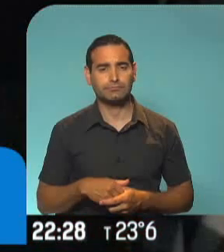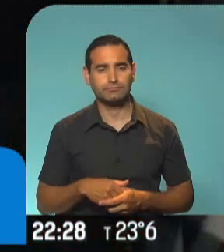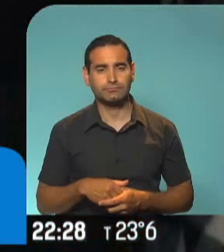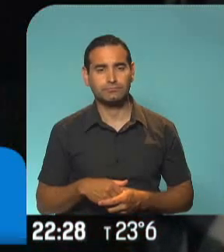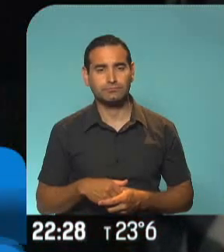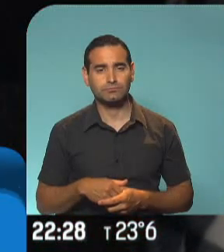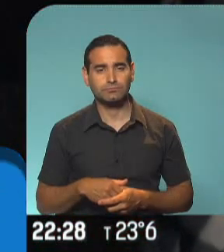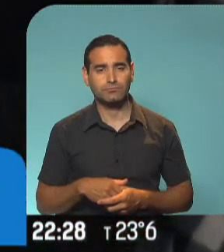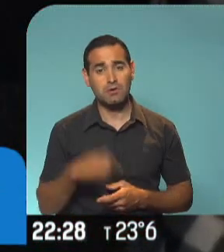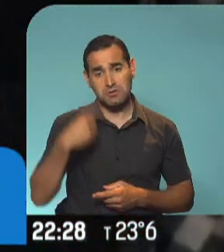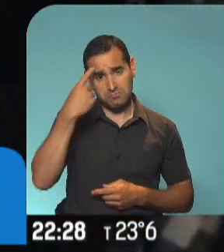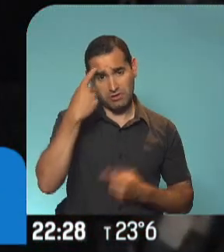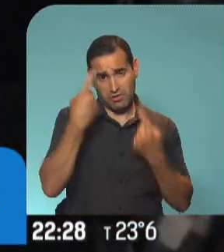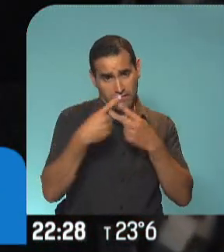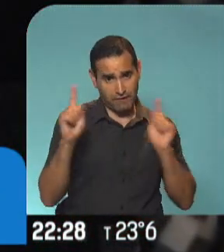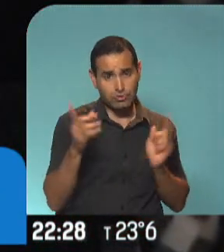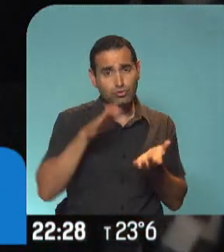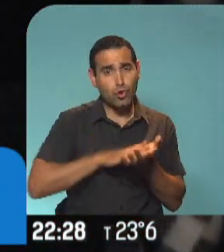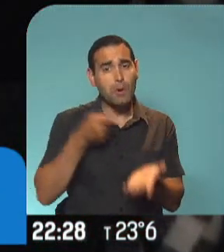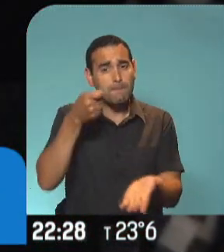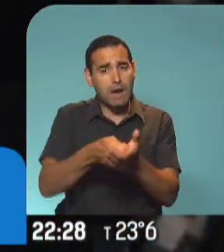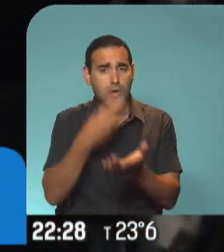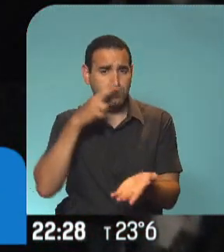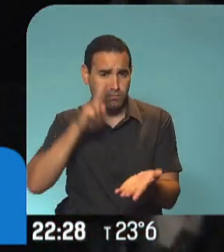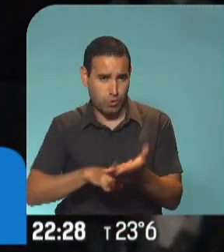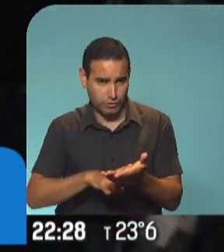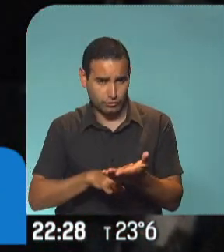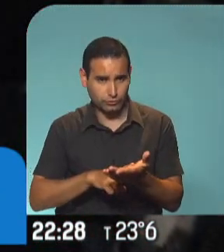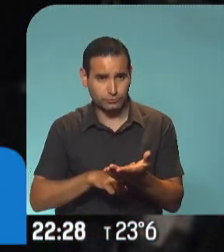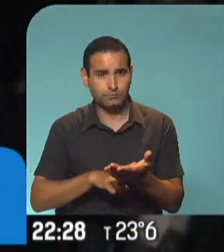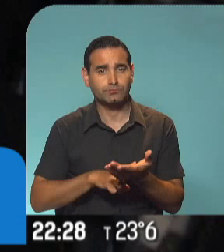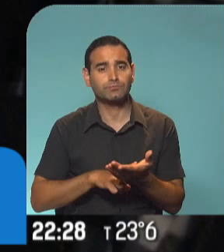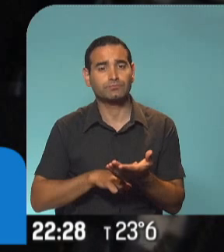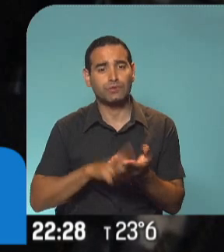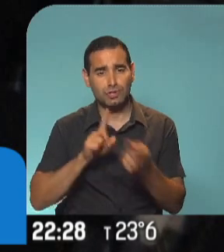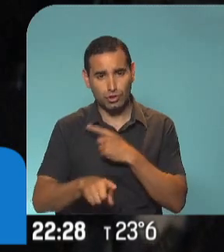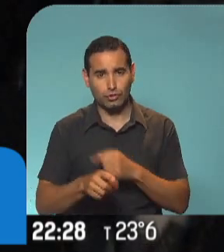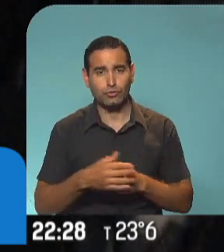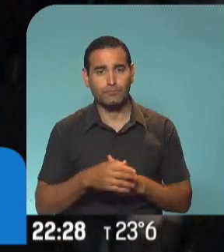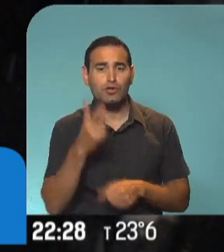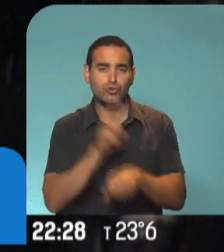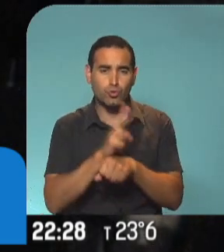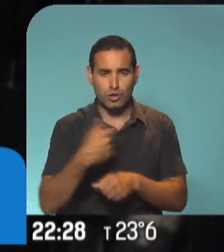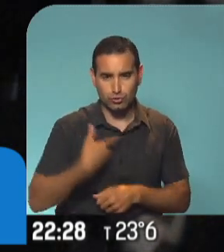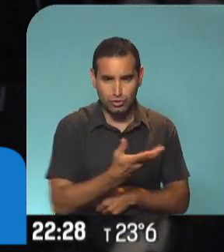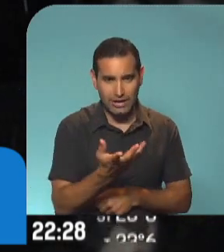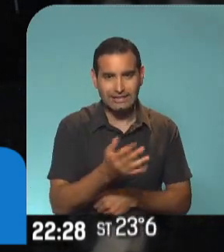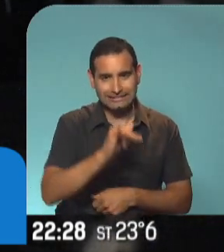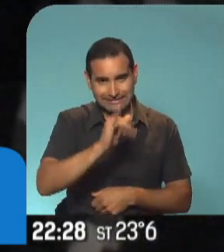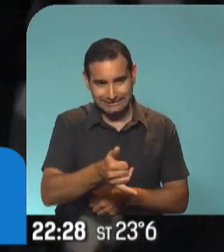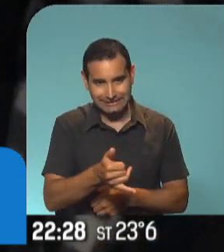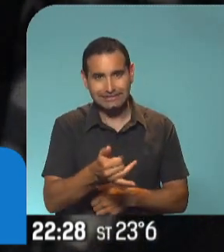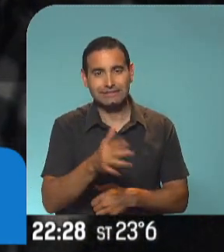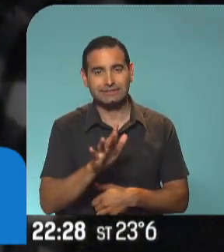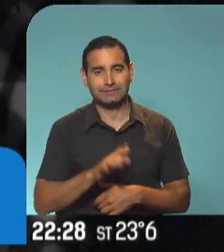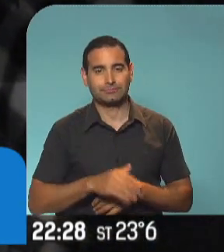Très simple, on reporte le paiement des échéances d'impôts directs, on reporte le paiement des cotisations sociales, donc ça